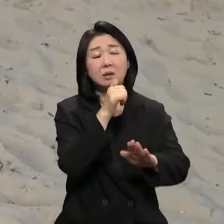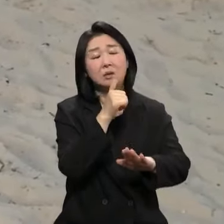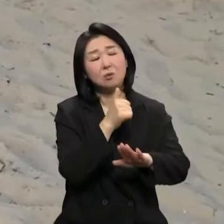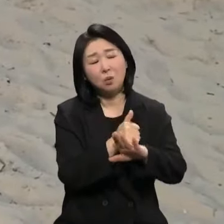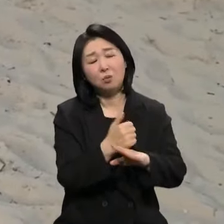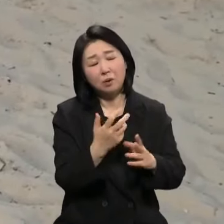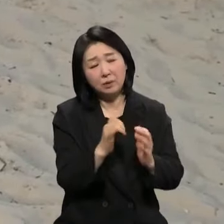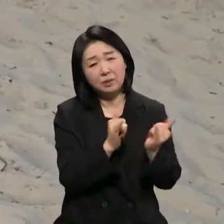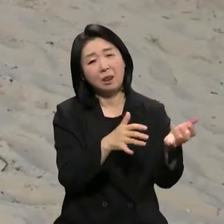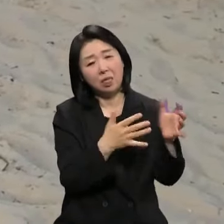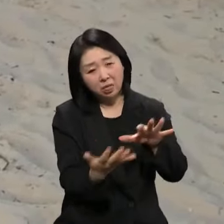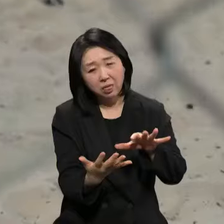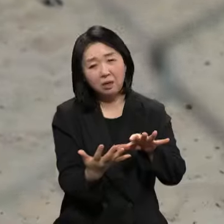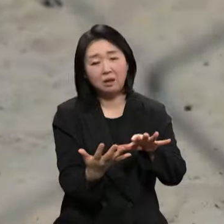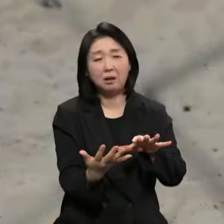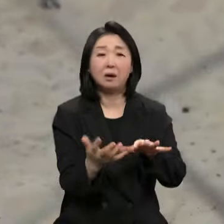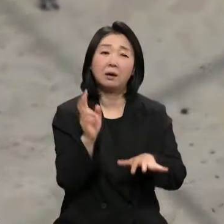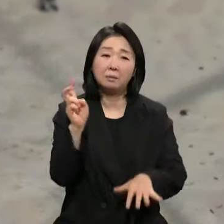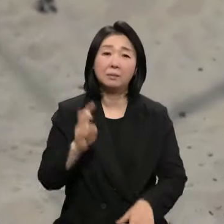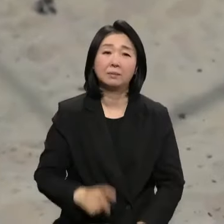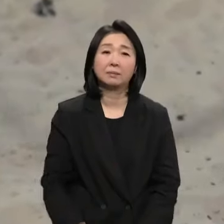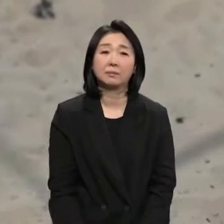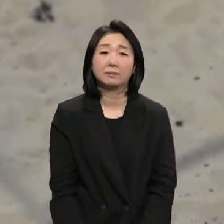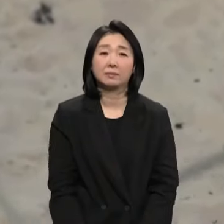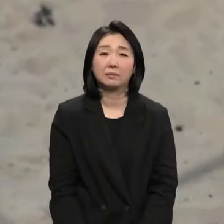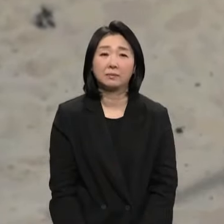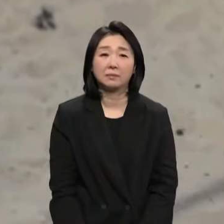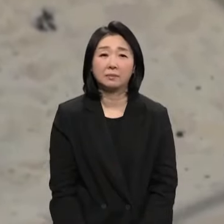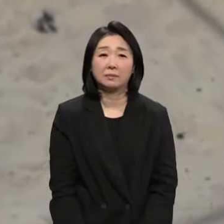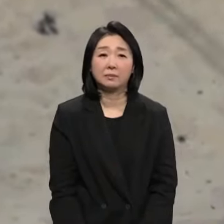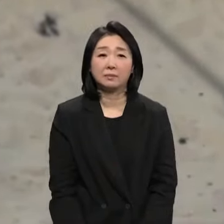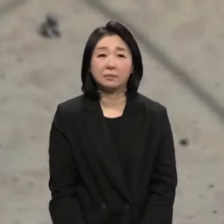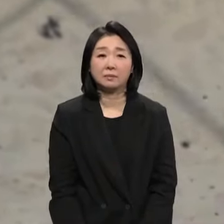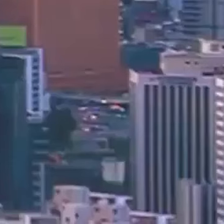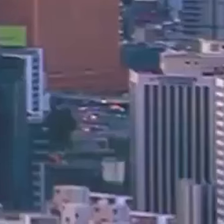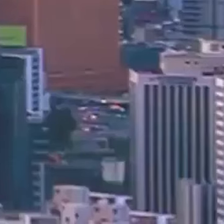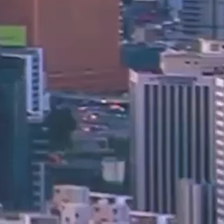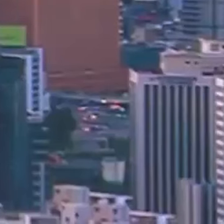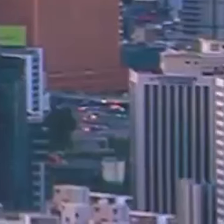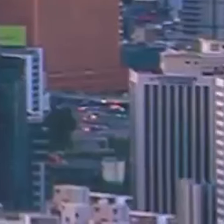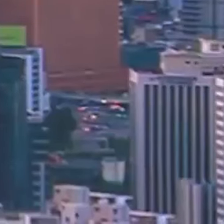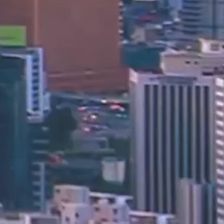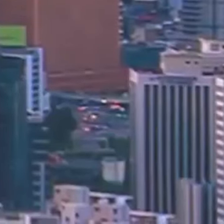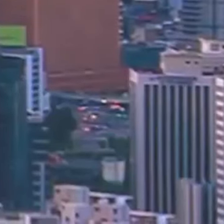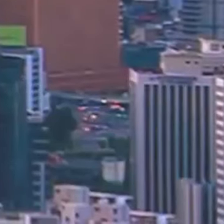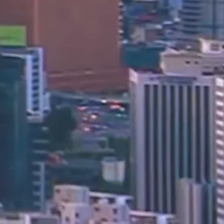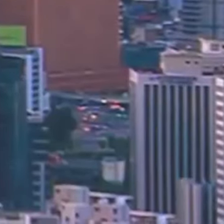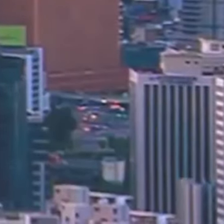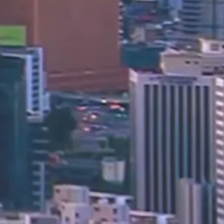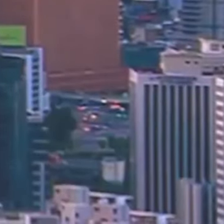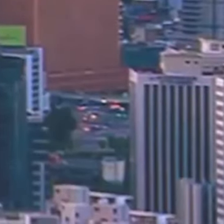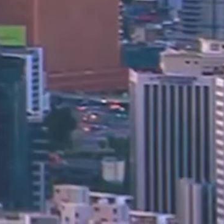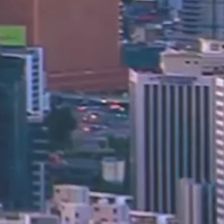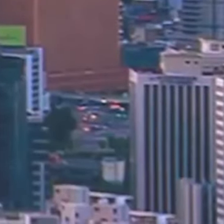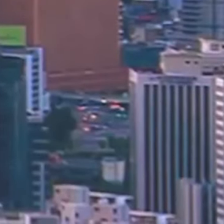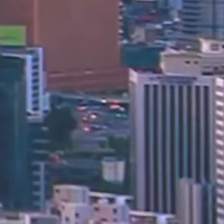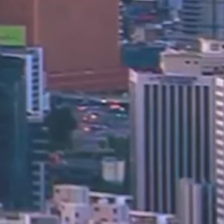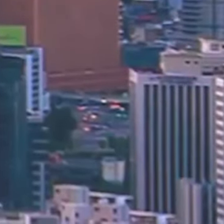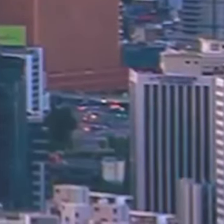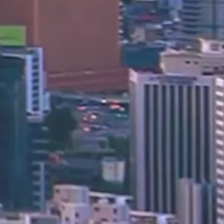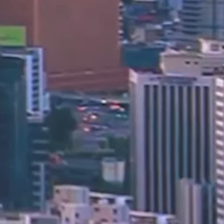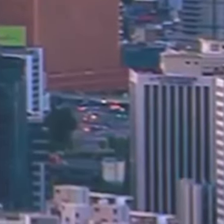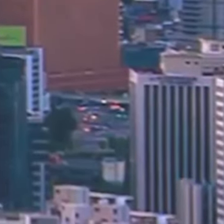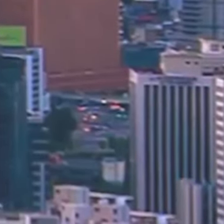피는 피할 수 없어 보입니다 JTBC 정식입니다 아침의 커 정재훈입니다 지금이